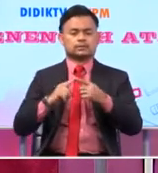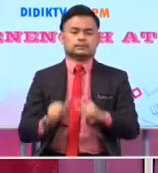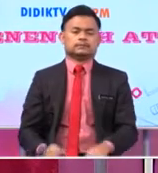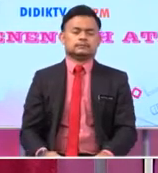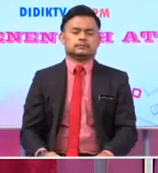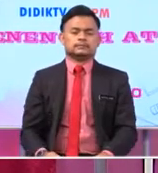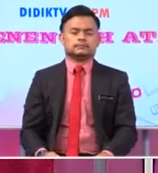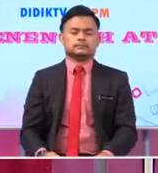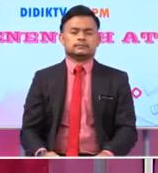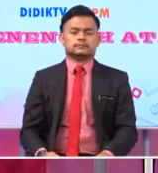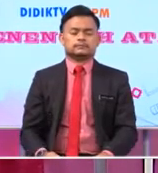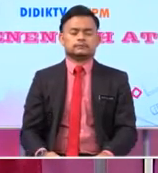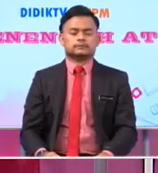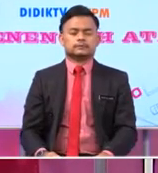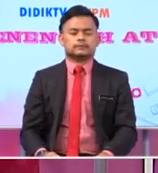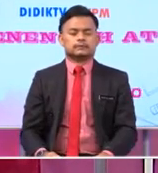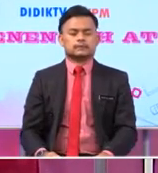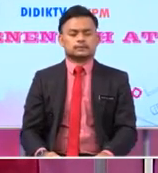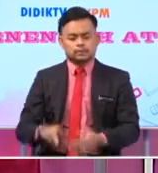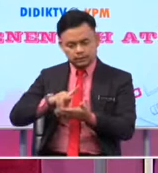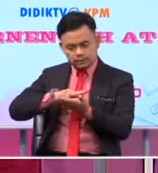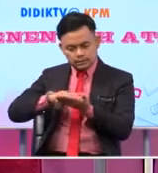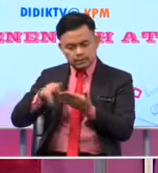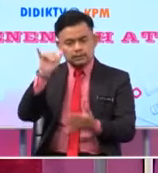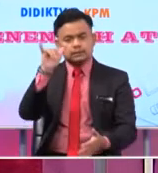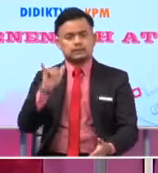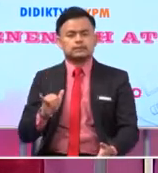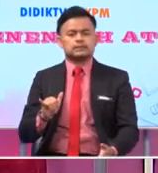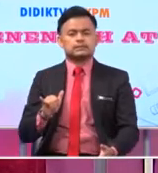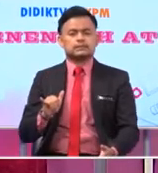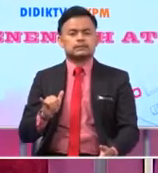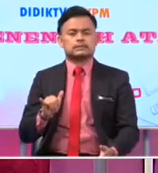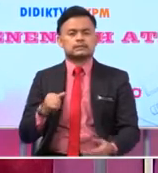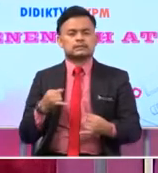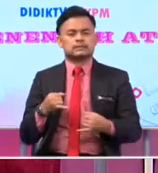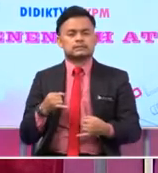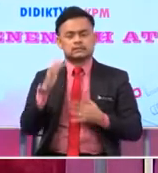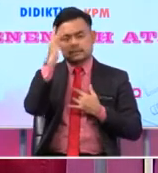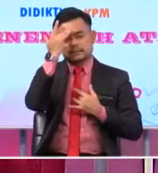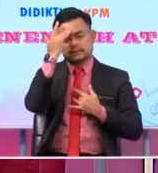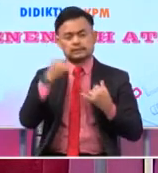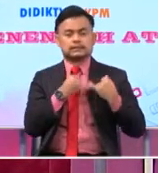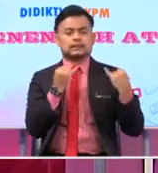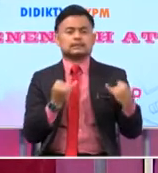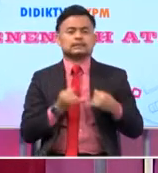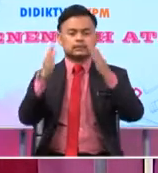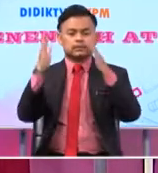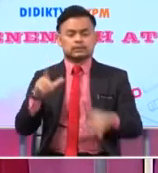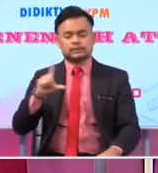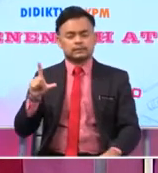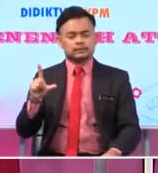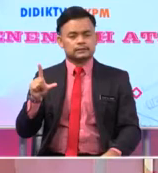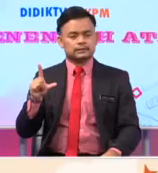akan foto memberi kesan buruh atau penyanyi menyakitkan hati orang lain tetap menyala buatkan Oh oke